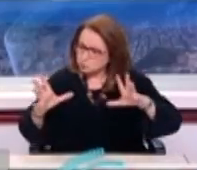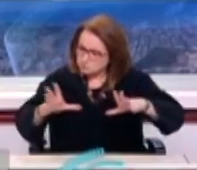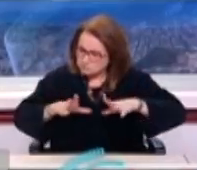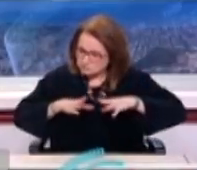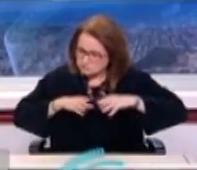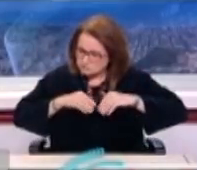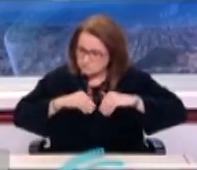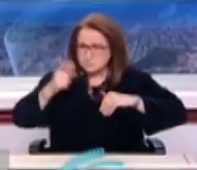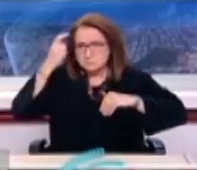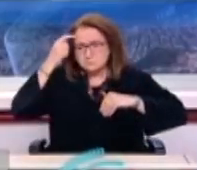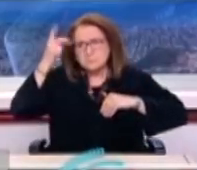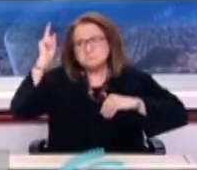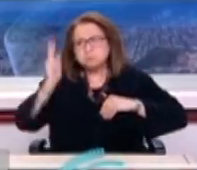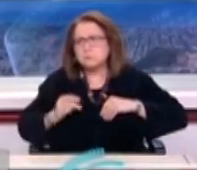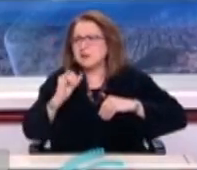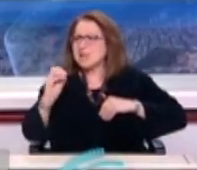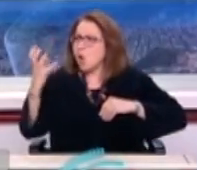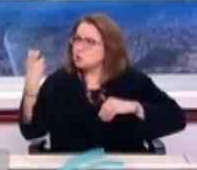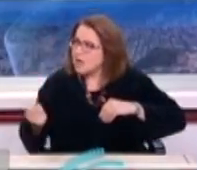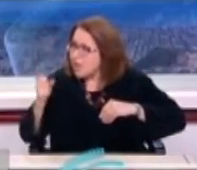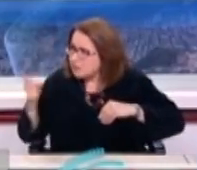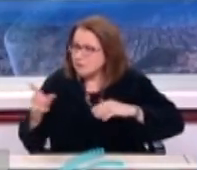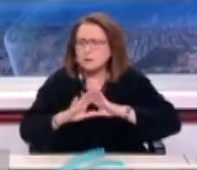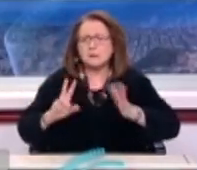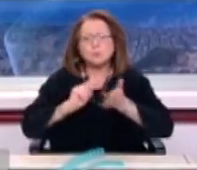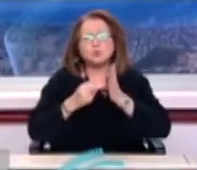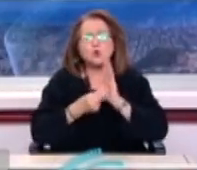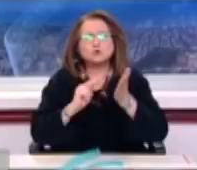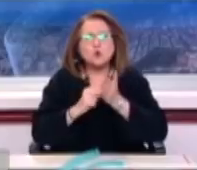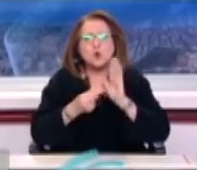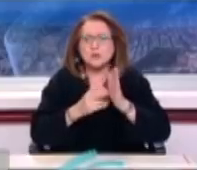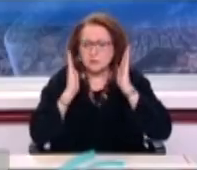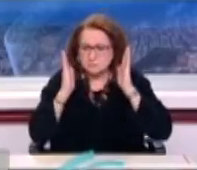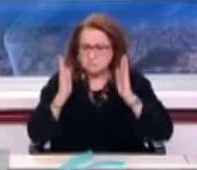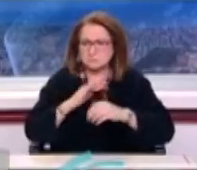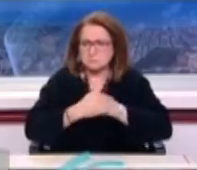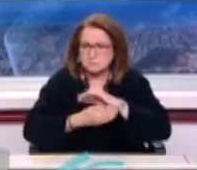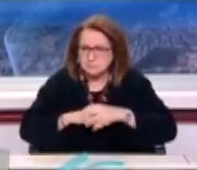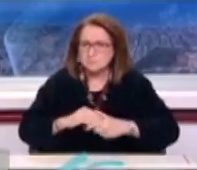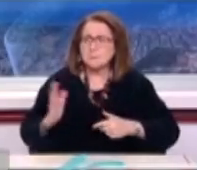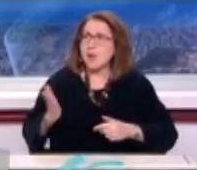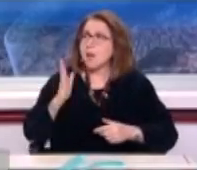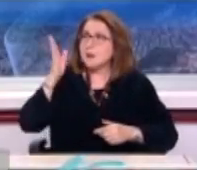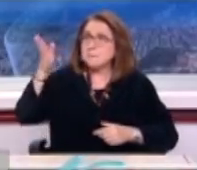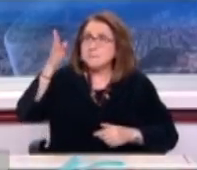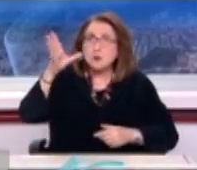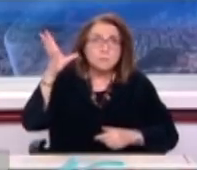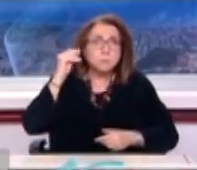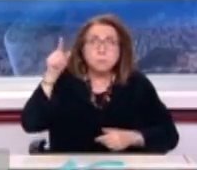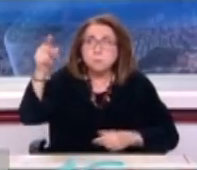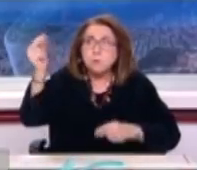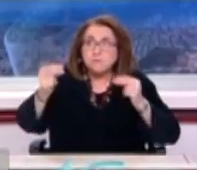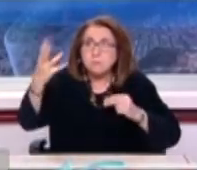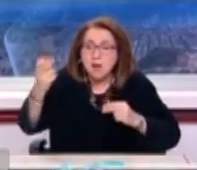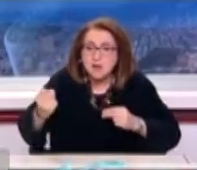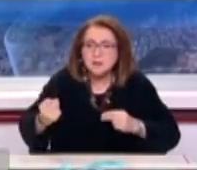τηρεί τα μέτρα υγιεινής, θα προσπαθεί να κάνει αυτή την ιχνηλάτηση επαφών, ιδιαίτερα όταν έρχονται από χώρες στις οποίες υπάρχει μεγάλη κυκλοφορία του ιού, αλλά δεν θα